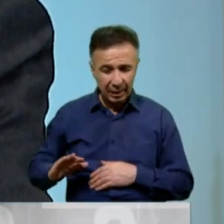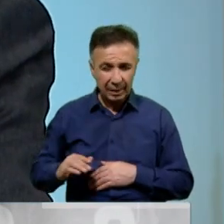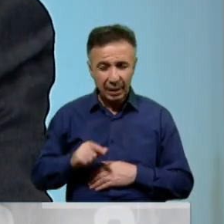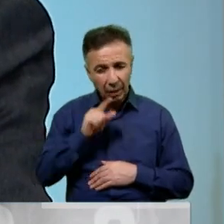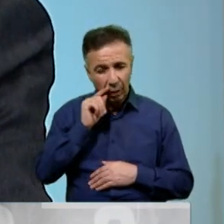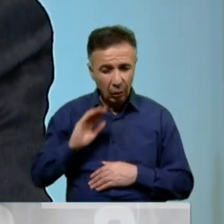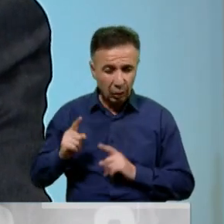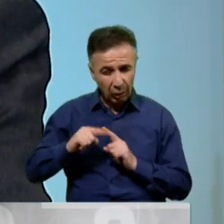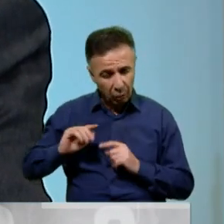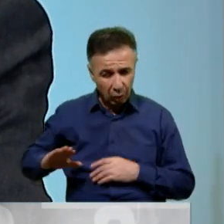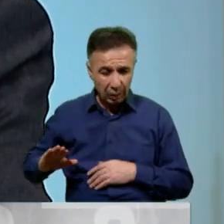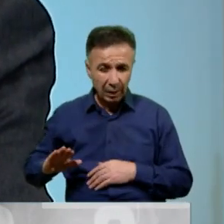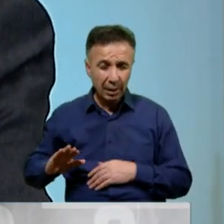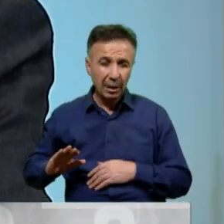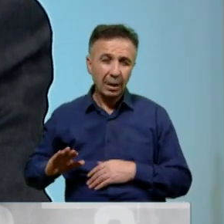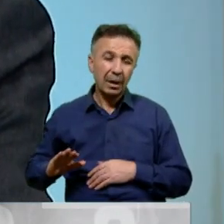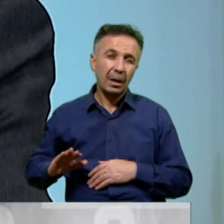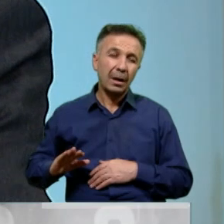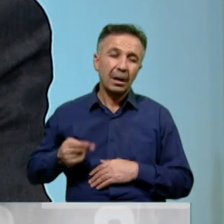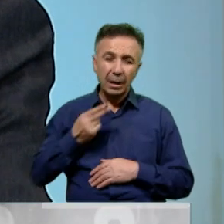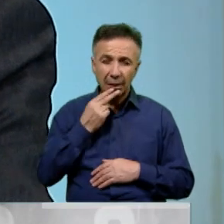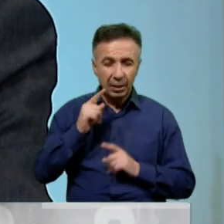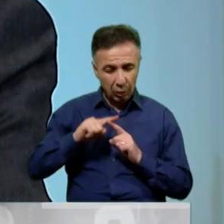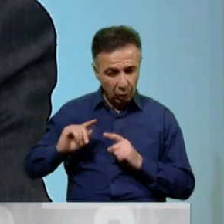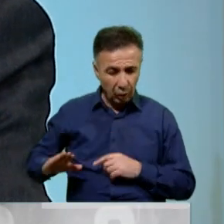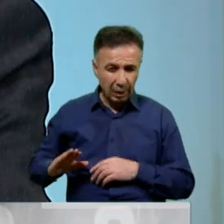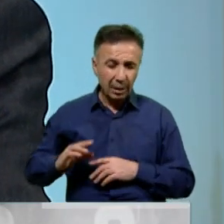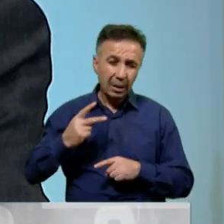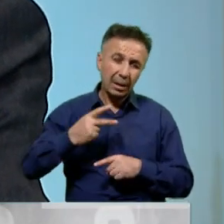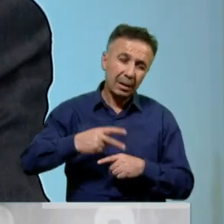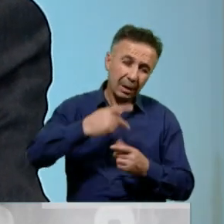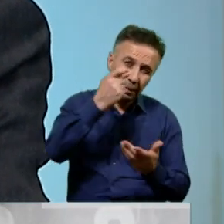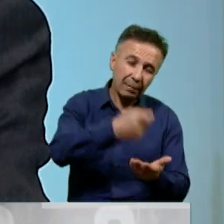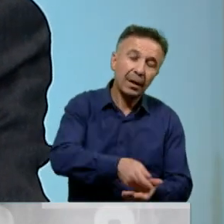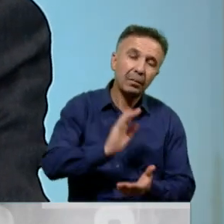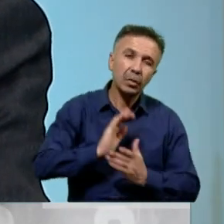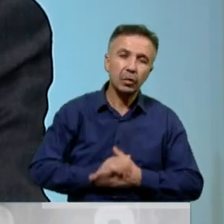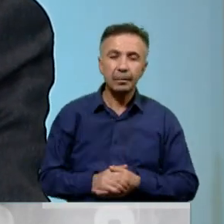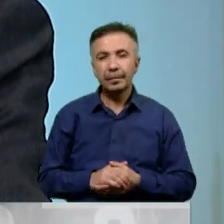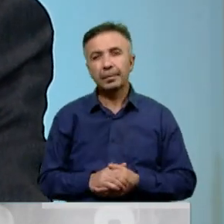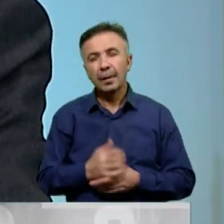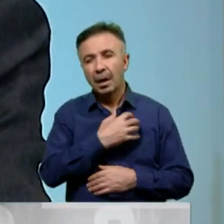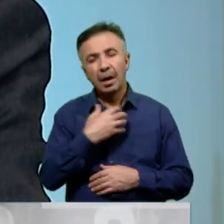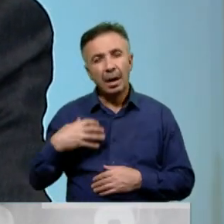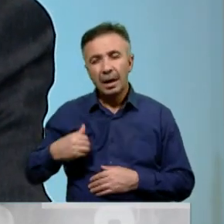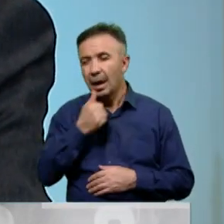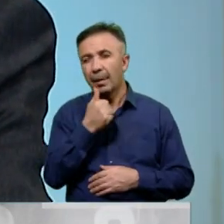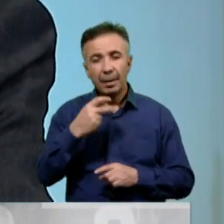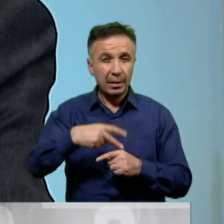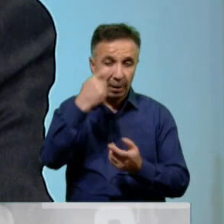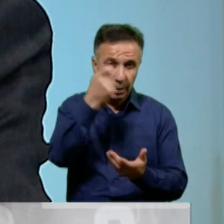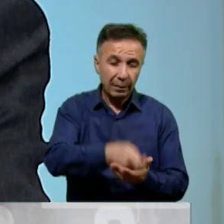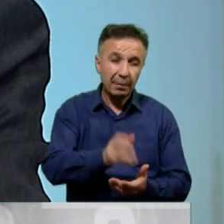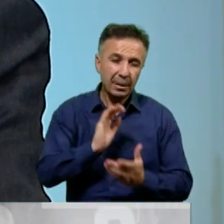onların çocuklarına, kız ve oğullarına, neyse torunlarınıza zekat veremezsiniz. Anne babanıza veremezsiniz.